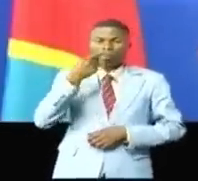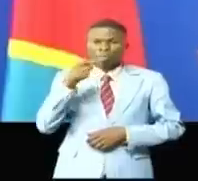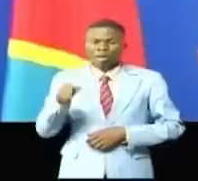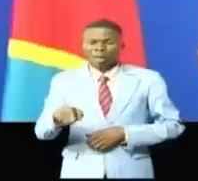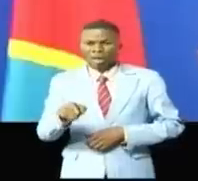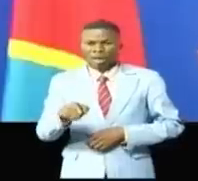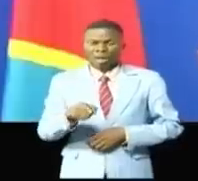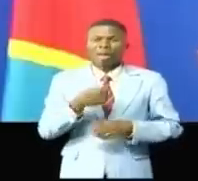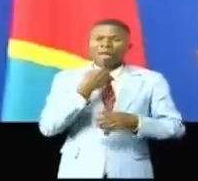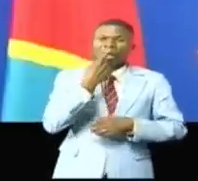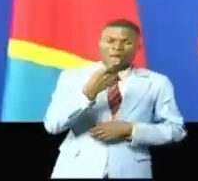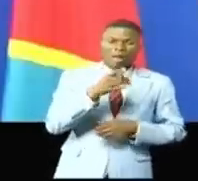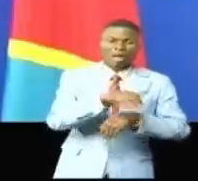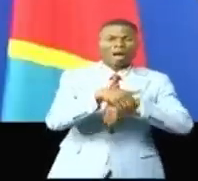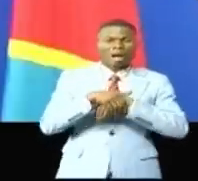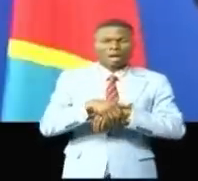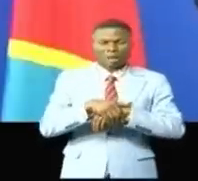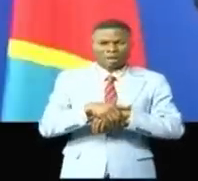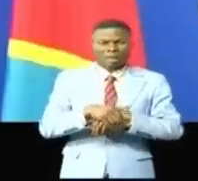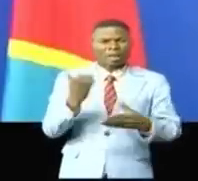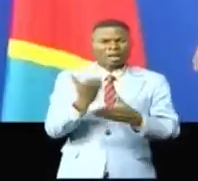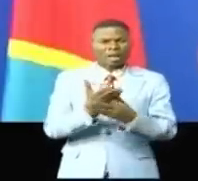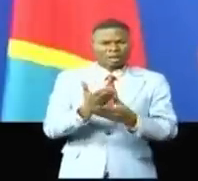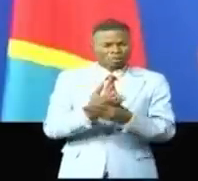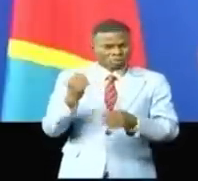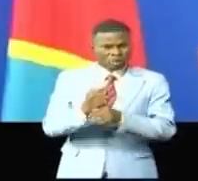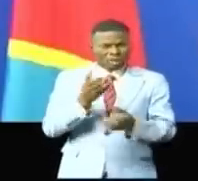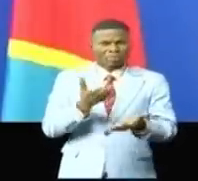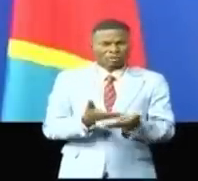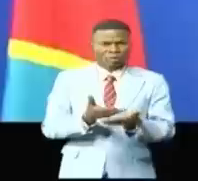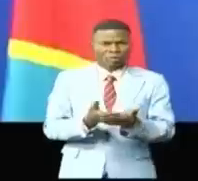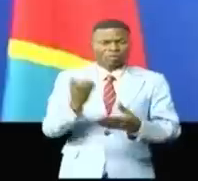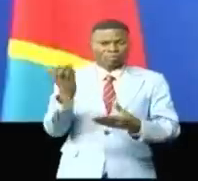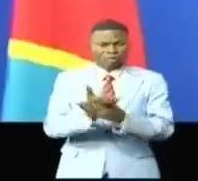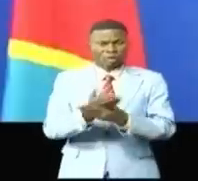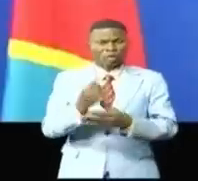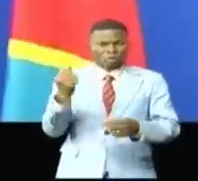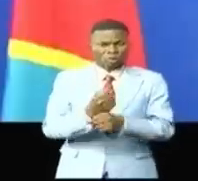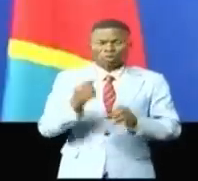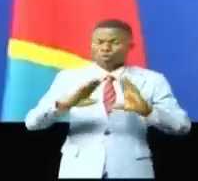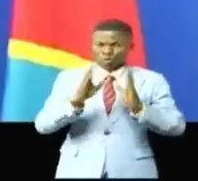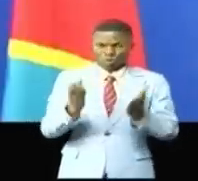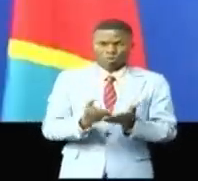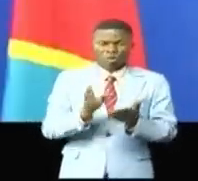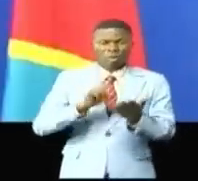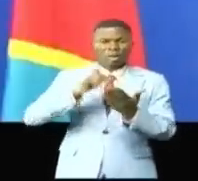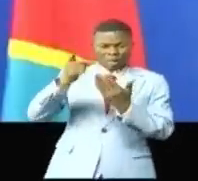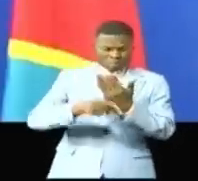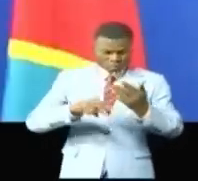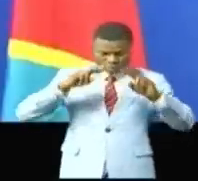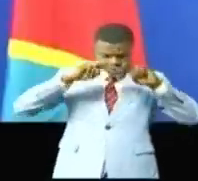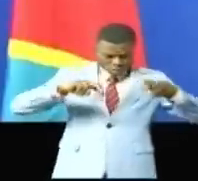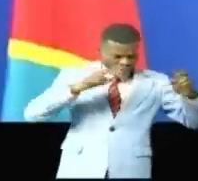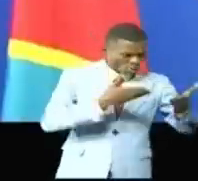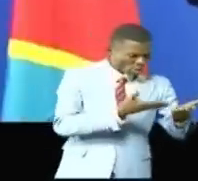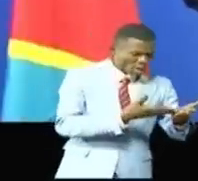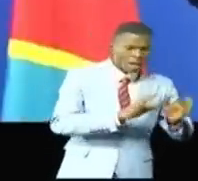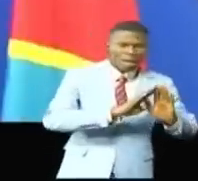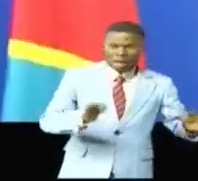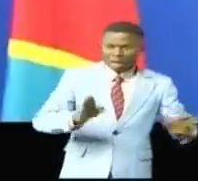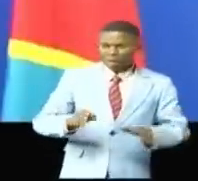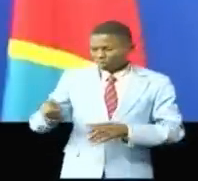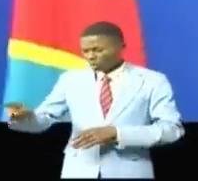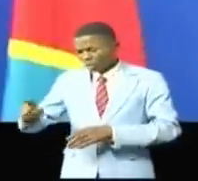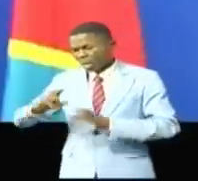version anglaise et bimaki, c'est ba document de travail. Document de travail, n'yo se zalaka projet, bo talio yo, o eko kiko leka,